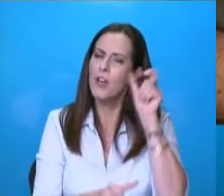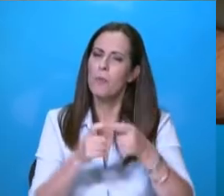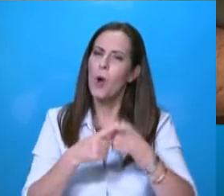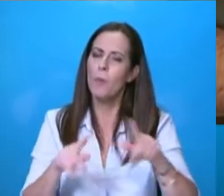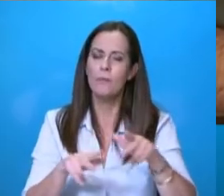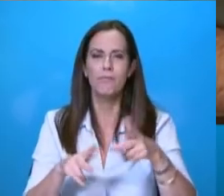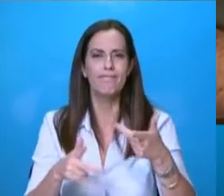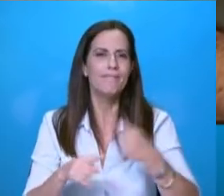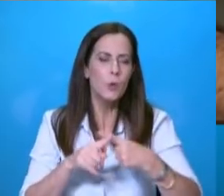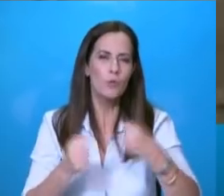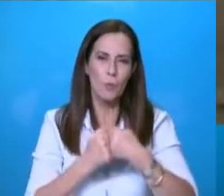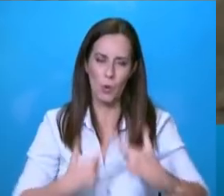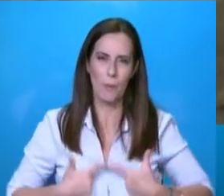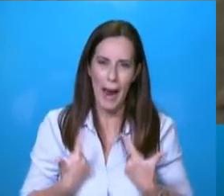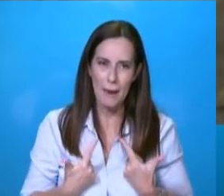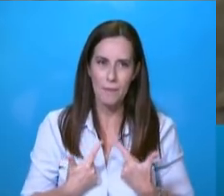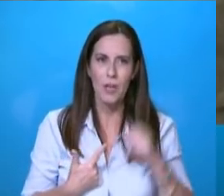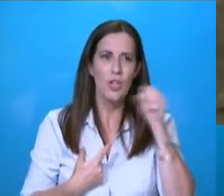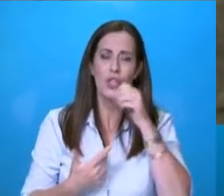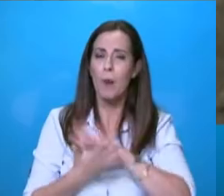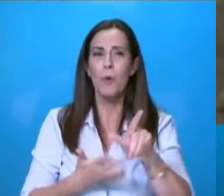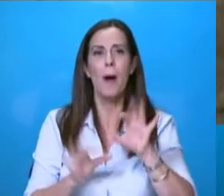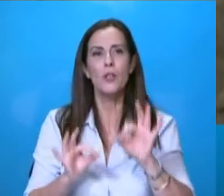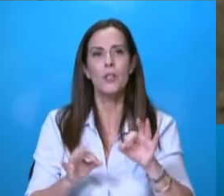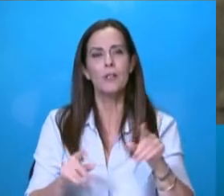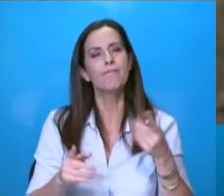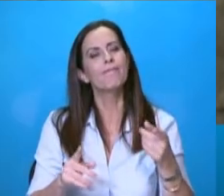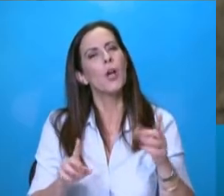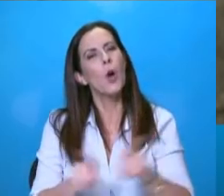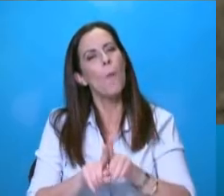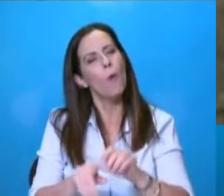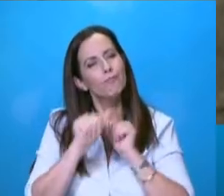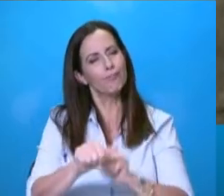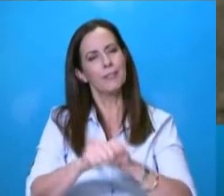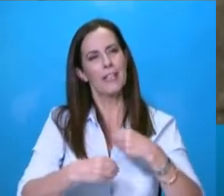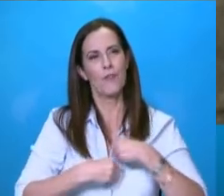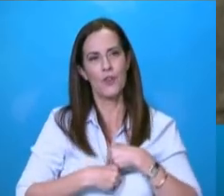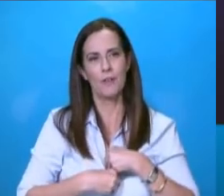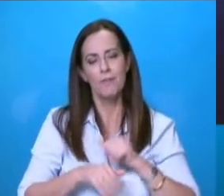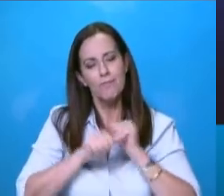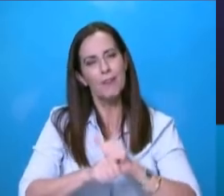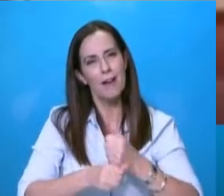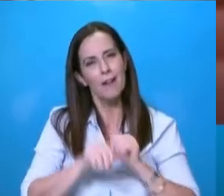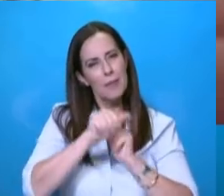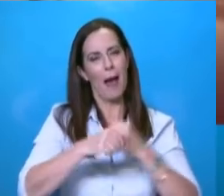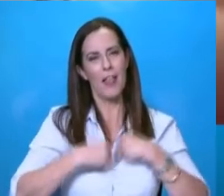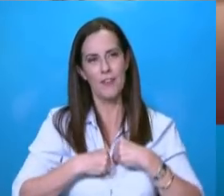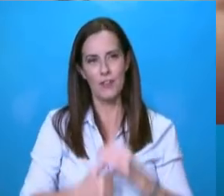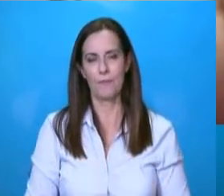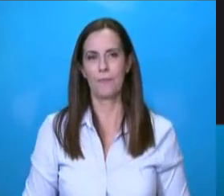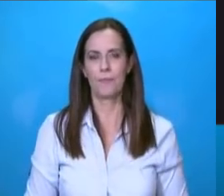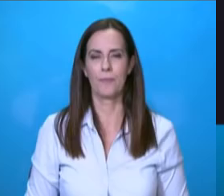סוגים של התמודדויות בחיים. ופשוט השיר הזה הוא ממש סוג של קביים רוחניים, קביים נפשיים.